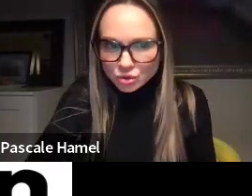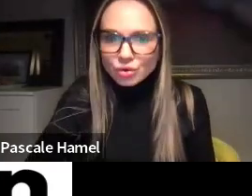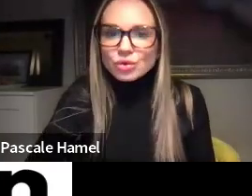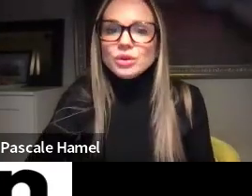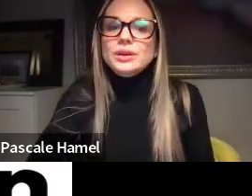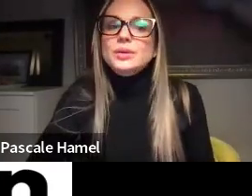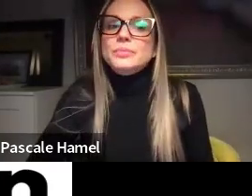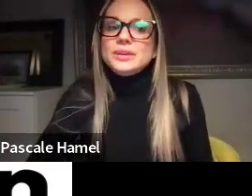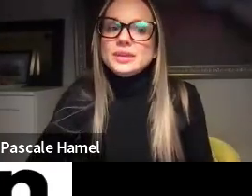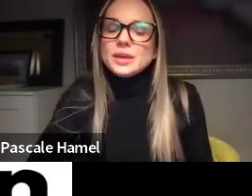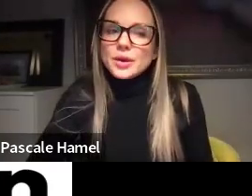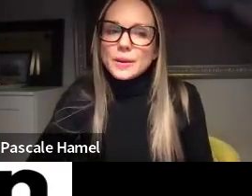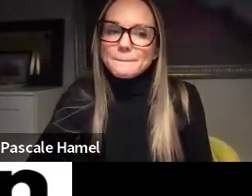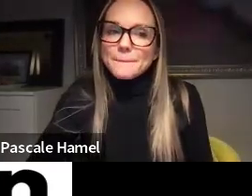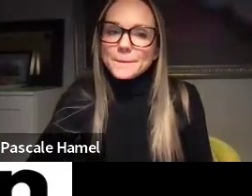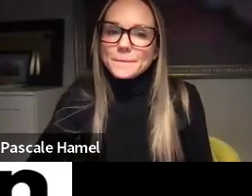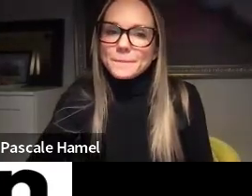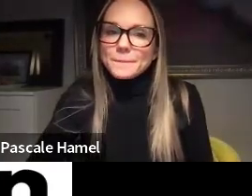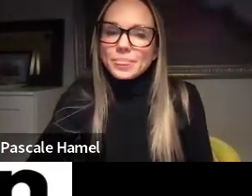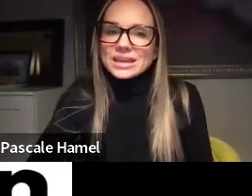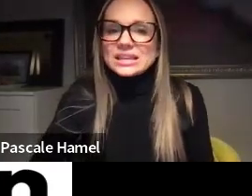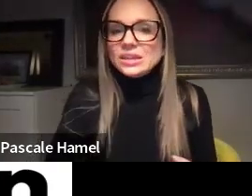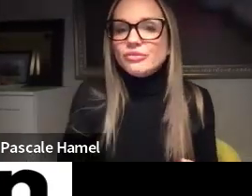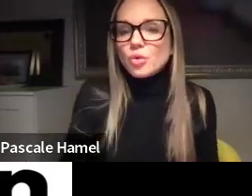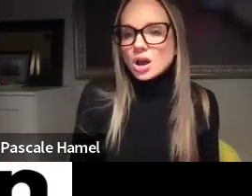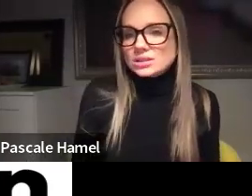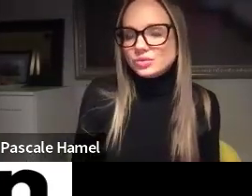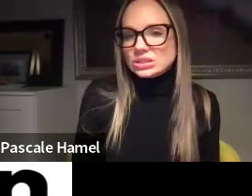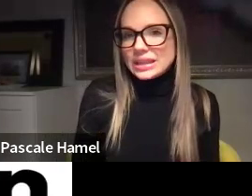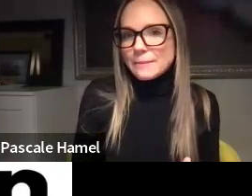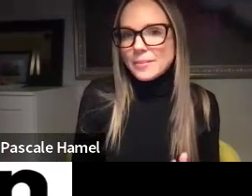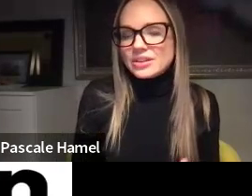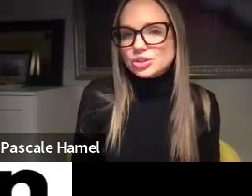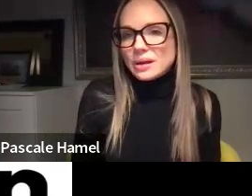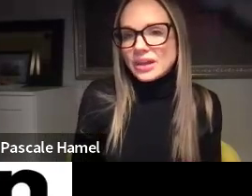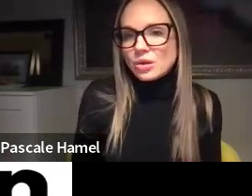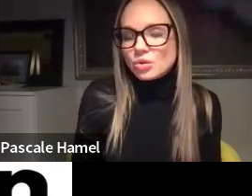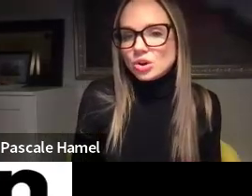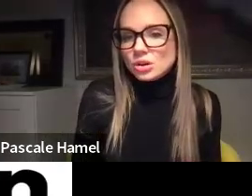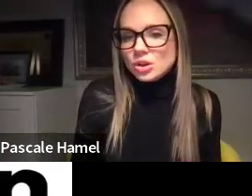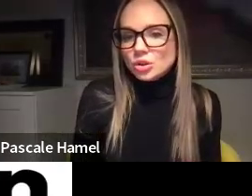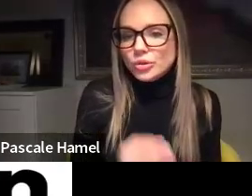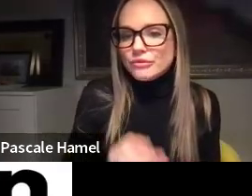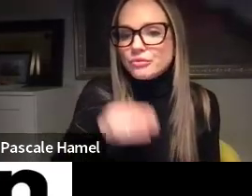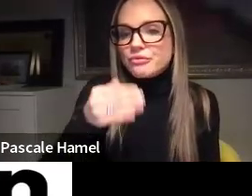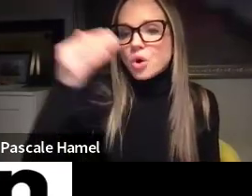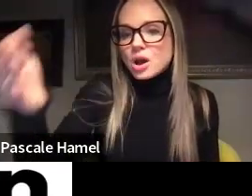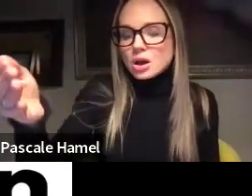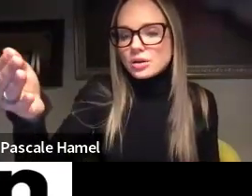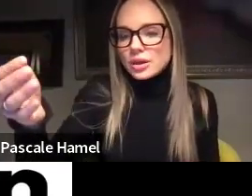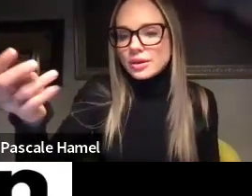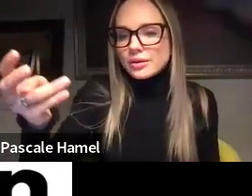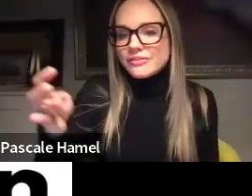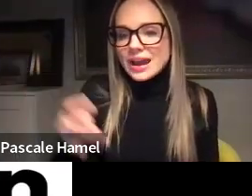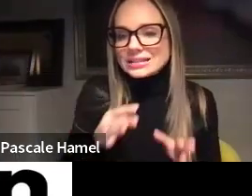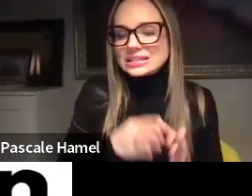Regardez les coutures, puis essayez de voir si vous êtes capable avec ce pantalon-là de vous